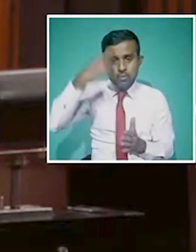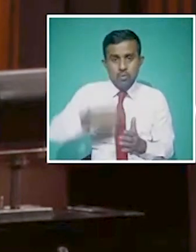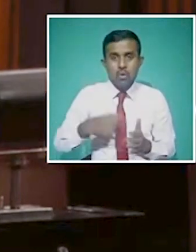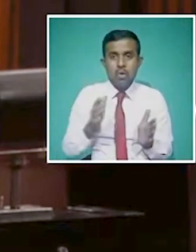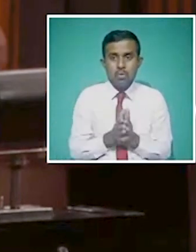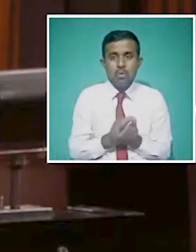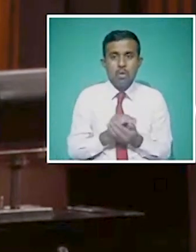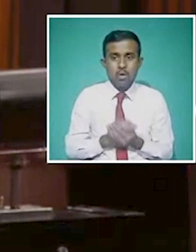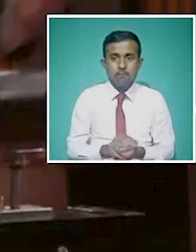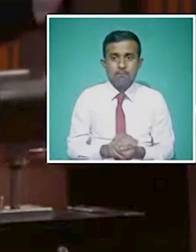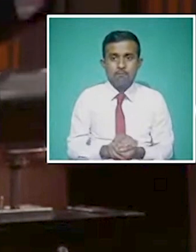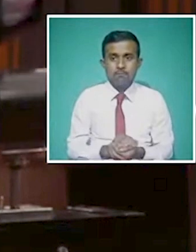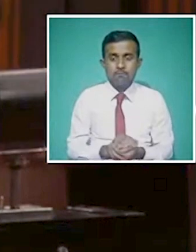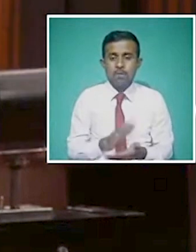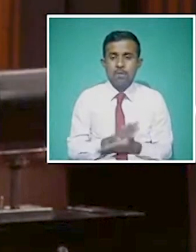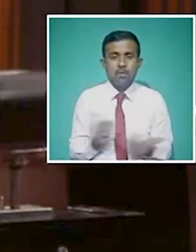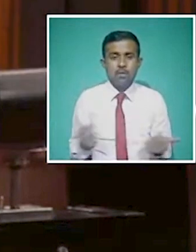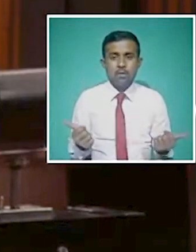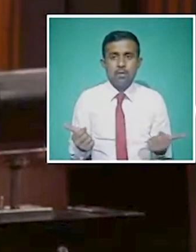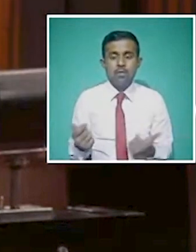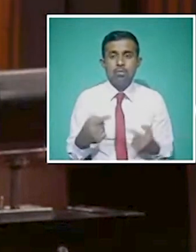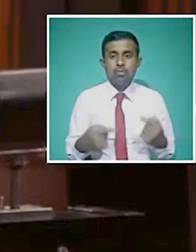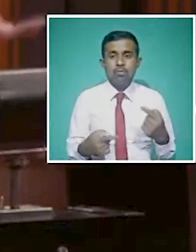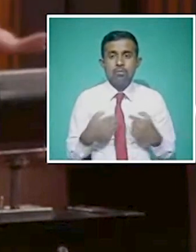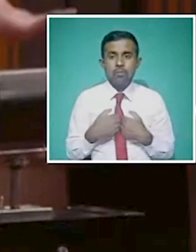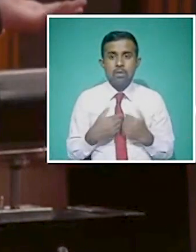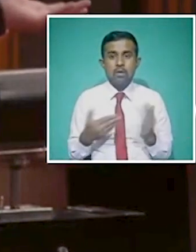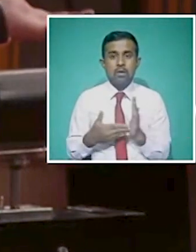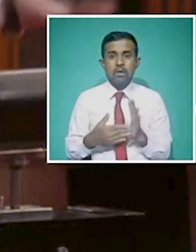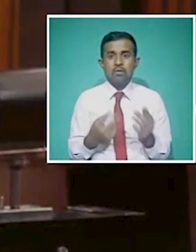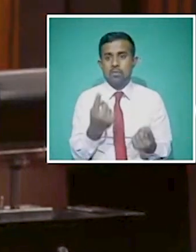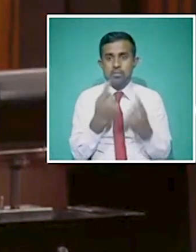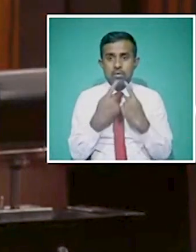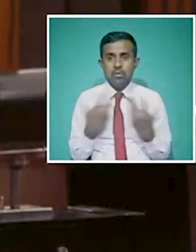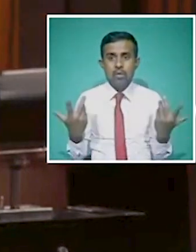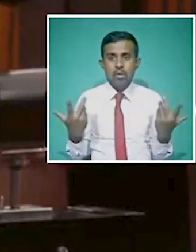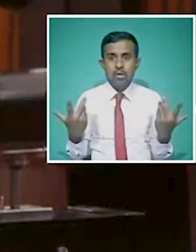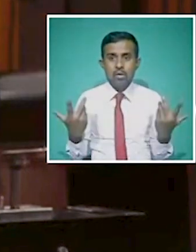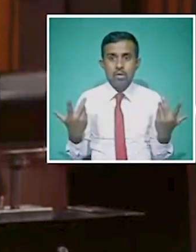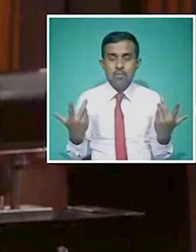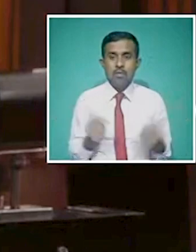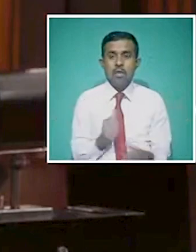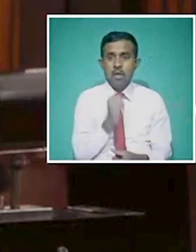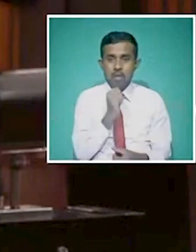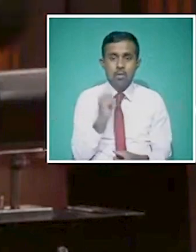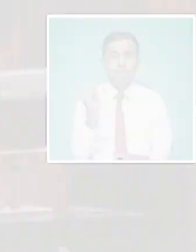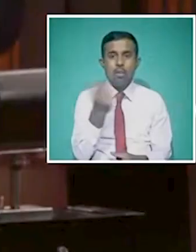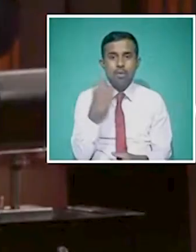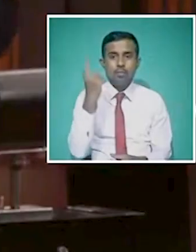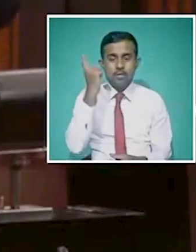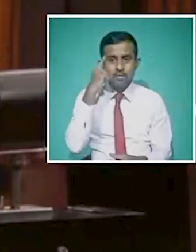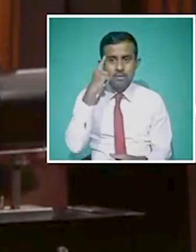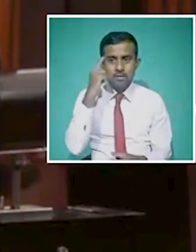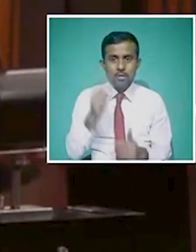අවස්ථාවේ ඇවිල්ලා තියෙන්නේ. ඒක නිසා මම ඊටාම සතුටු වෙනවා කවුරුත් මේක ගැන විවාද මට කරදරයක්වත් කරපො නැති එක ගැන. මොකද මේක ඇත්ත බව සියලු දෙනාම දන්නවා.